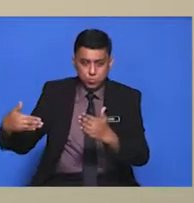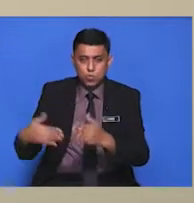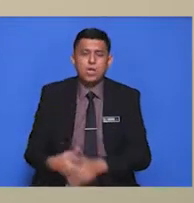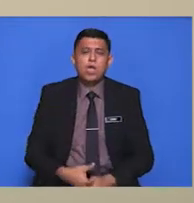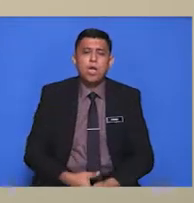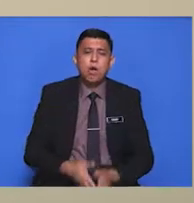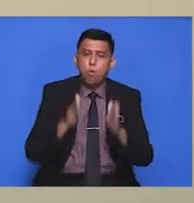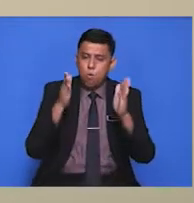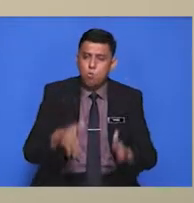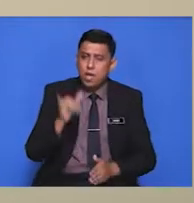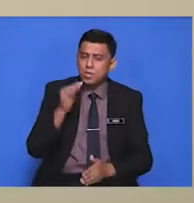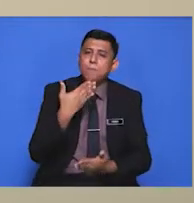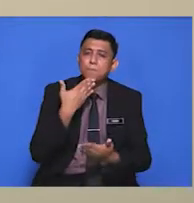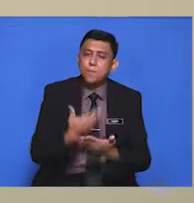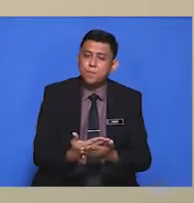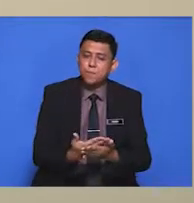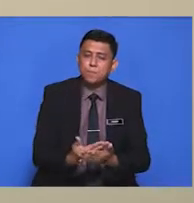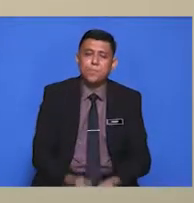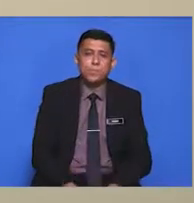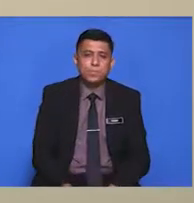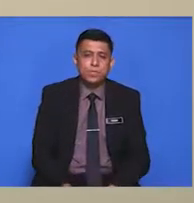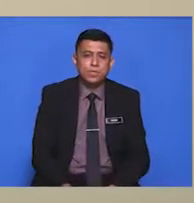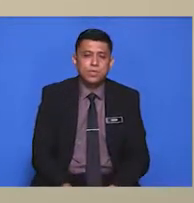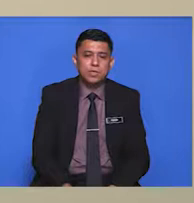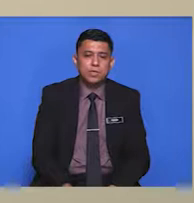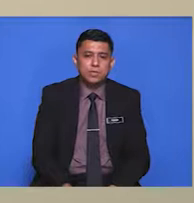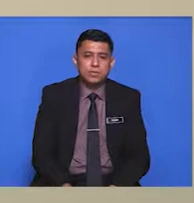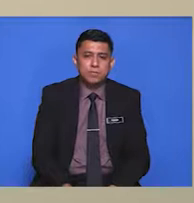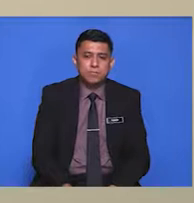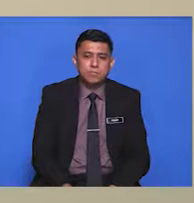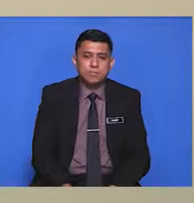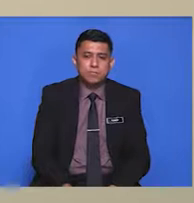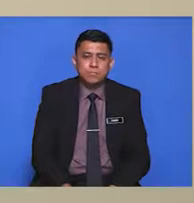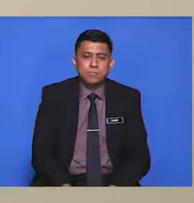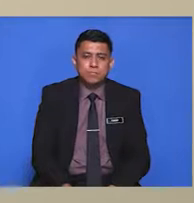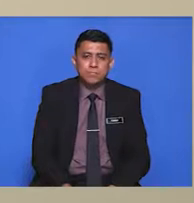yang baik-baik berbanding puak-puak Tuan Binjah.